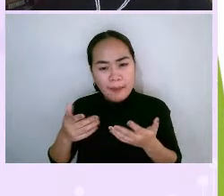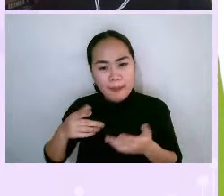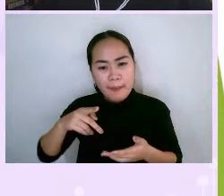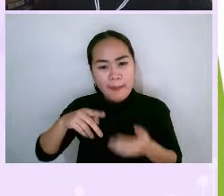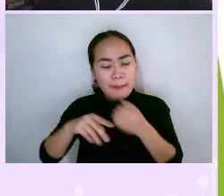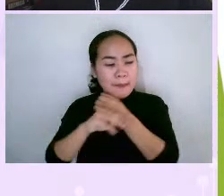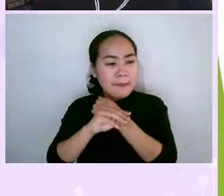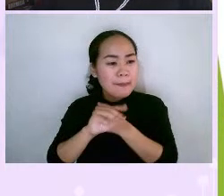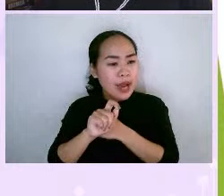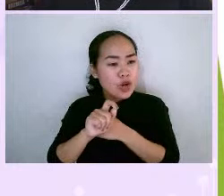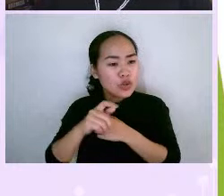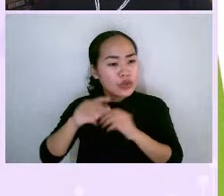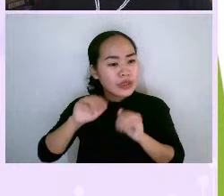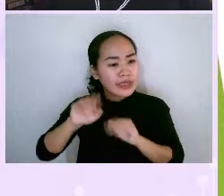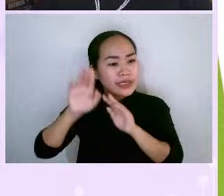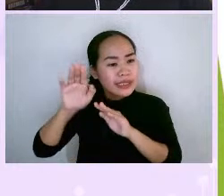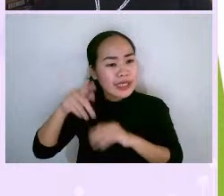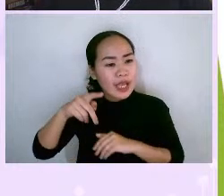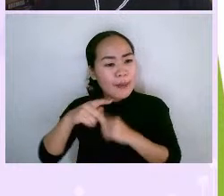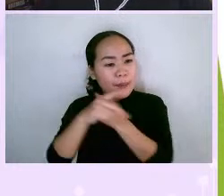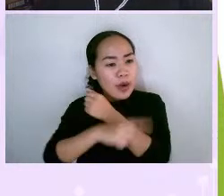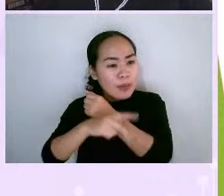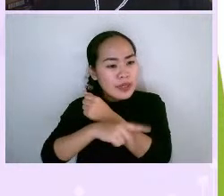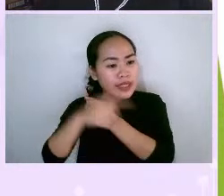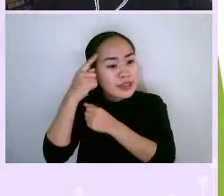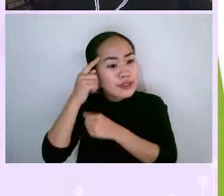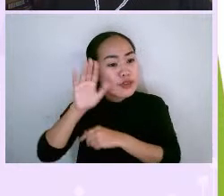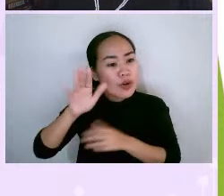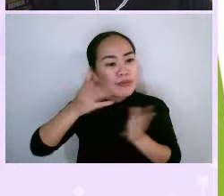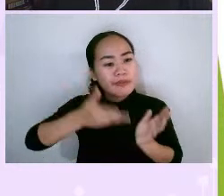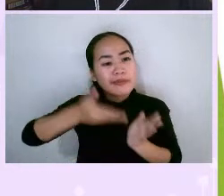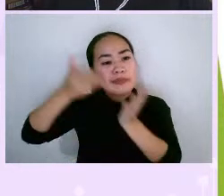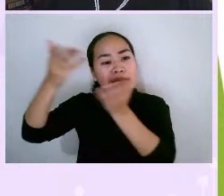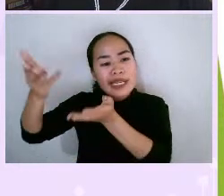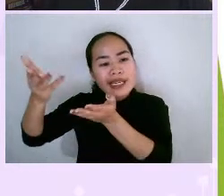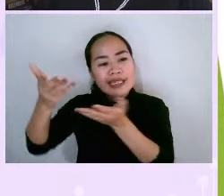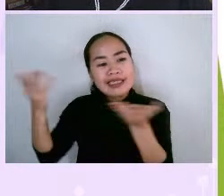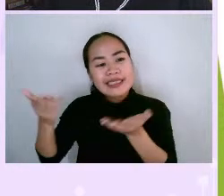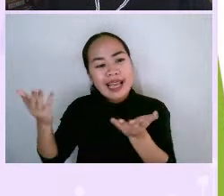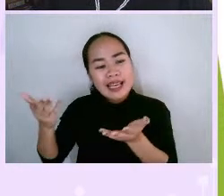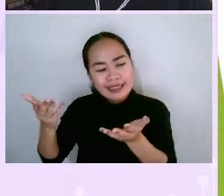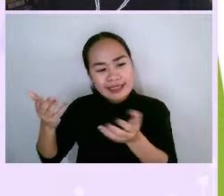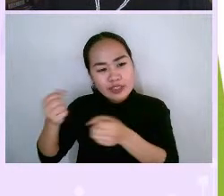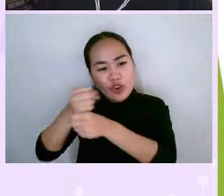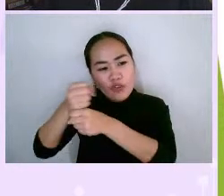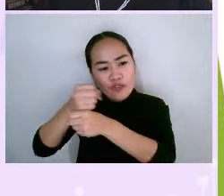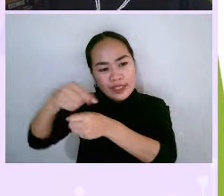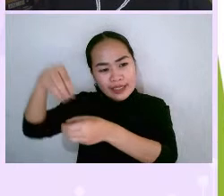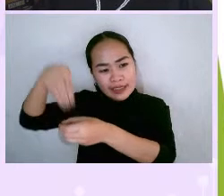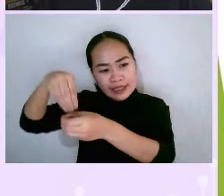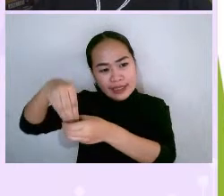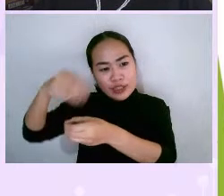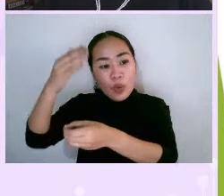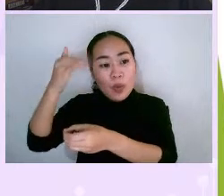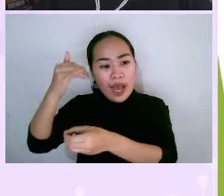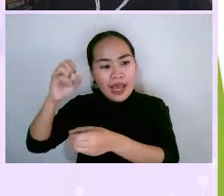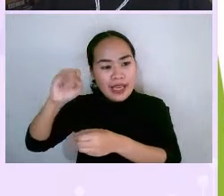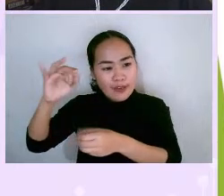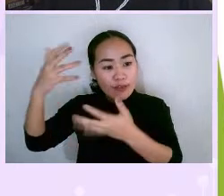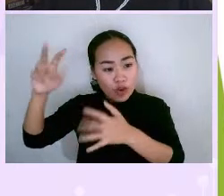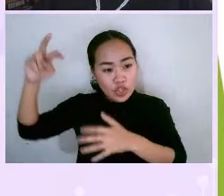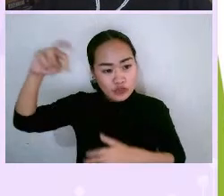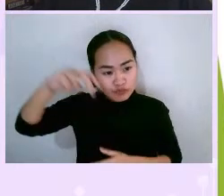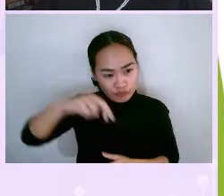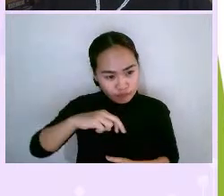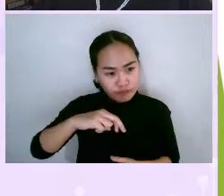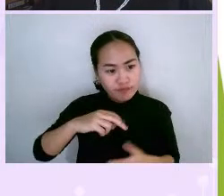taniman ng kape para pag baba nila, hindi na ganun bulky, maganda ng,